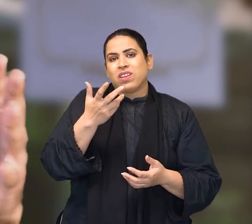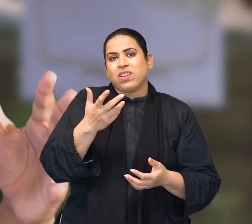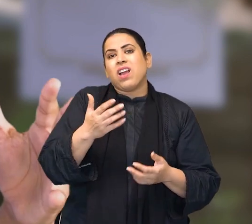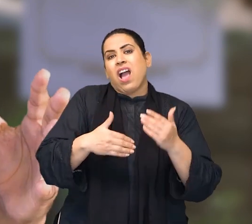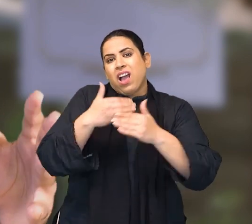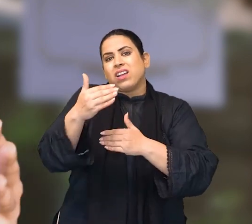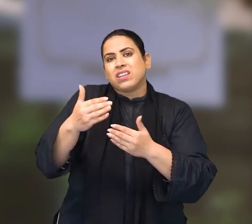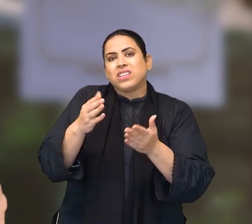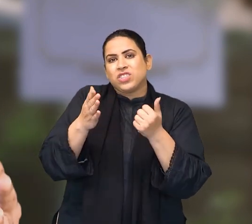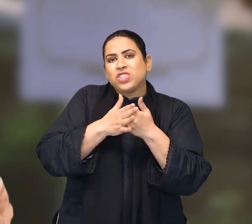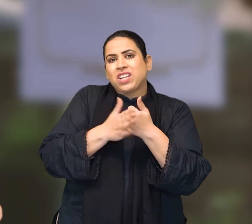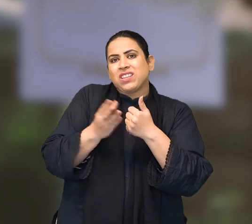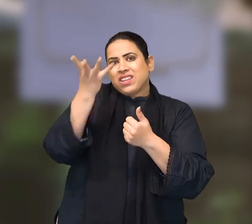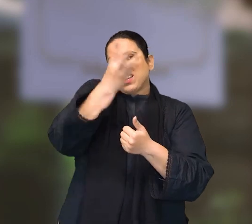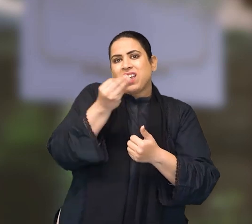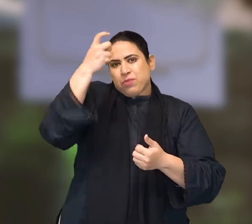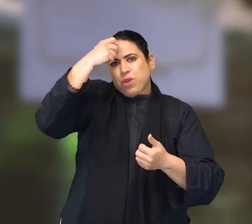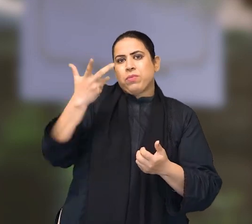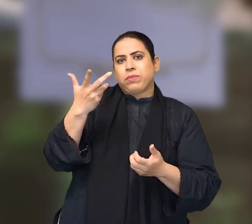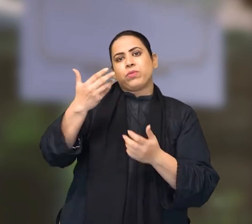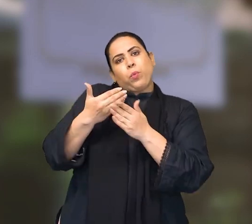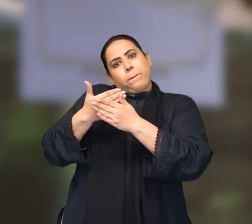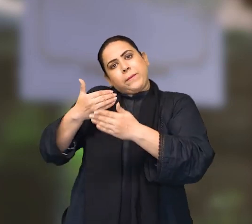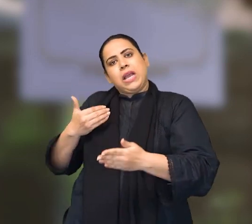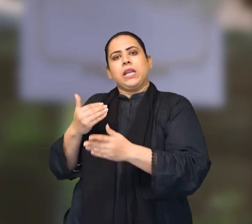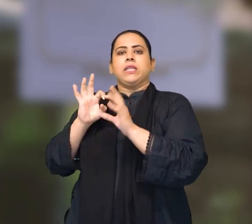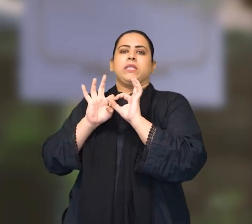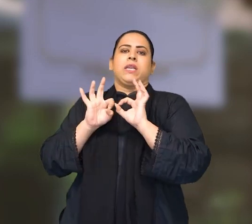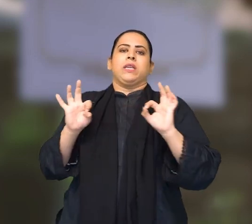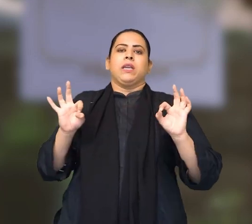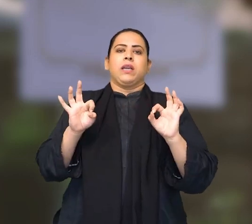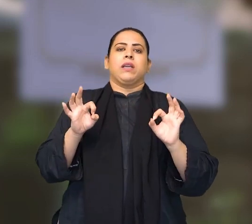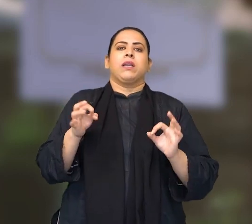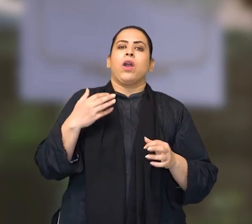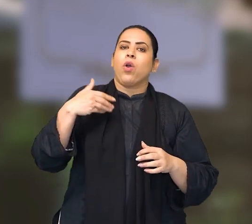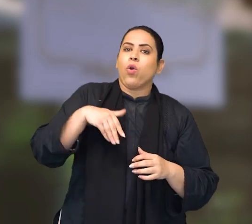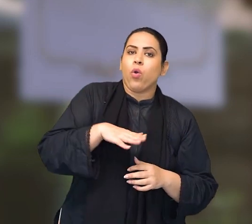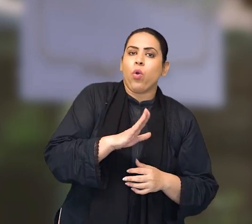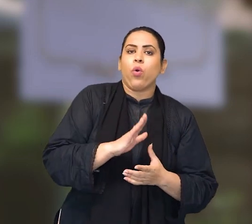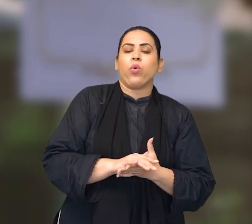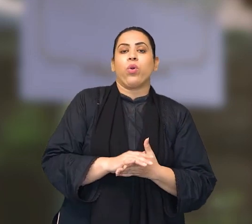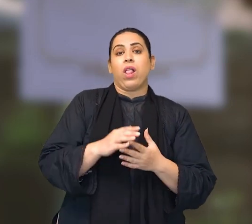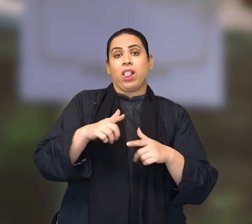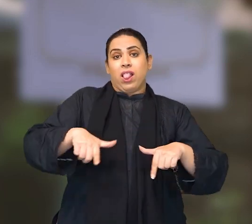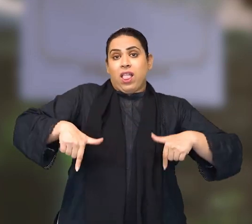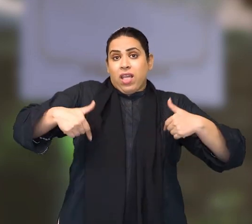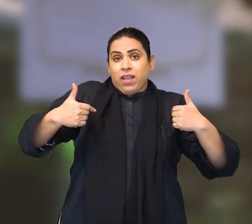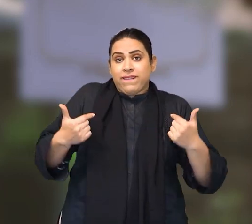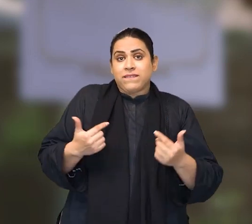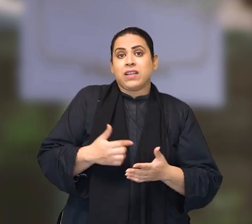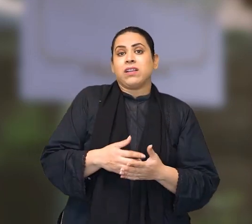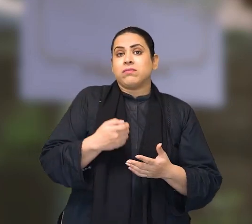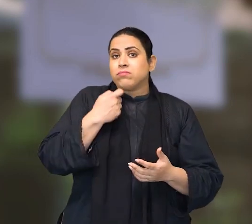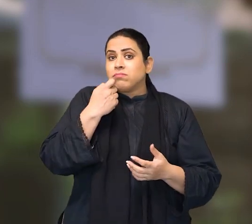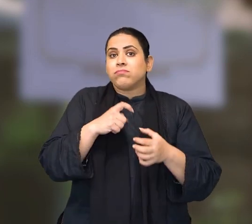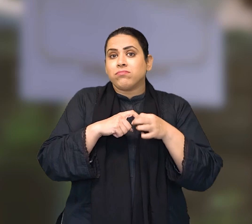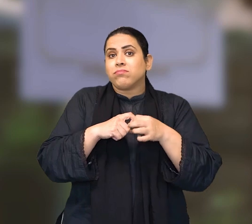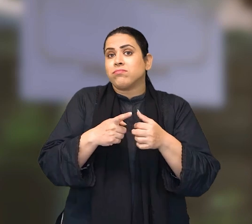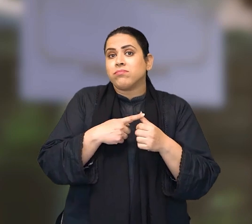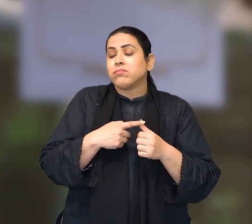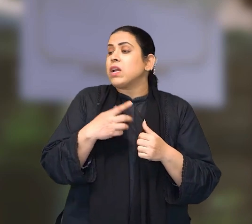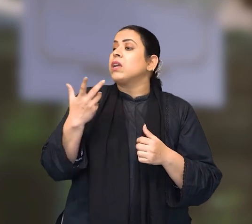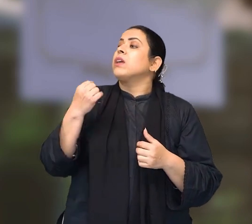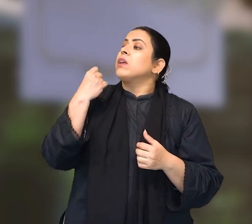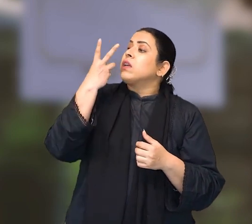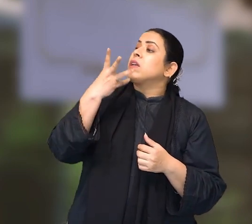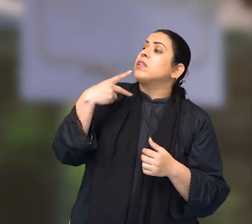एवरीबडी हाइड दैट सॉर्ट ऑफ थिंग्स टू. लेकिन बेहतर चीज़ ये होती है कि गो मीट लाइव और आस्क क्वेश्चंस कि